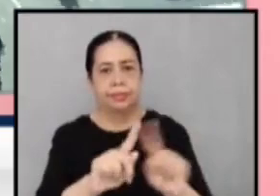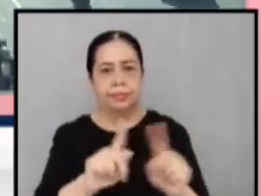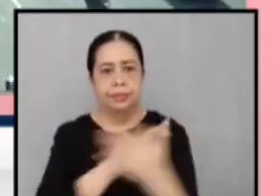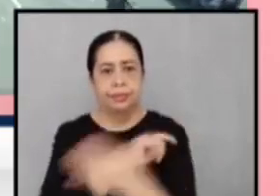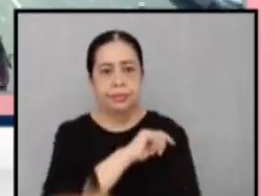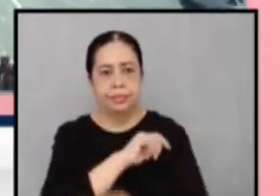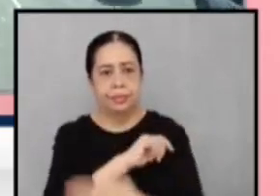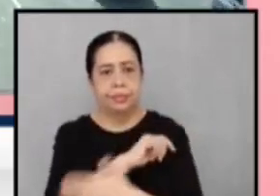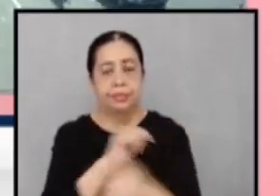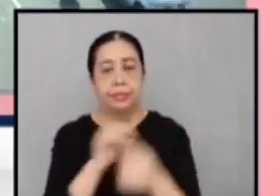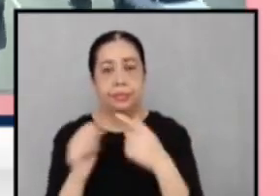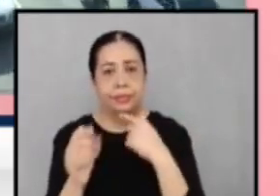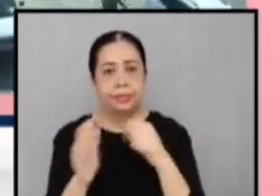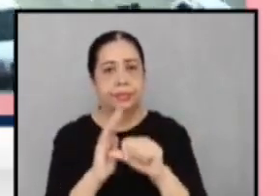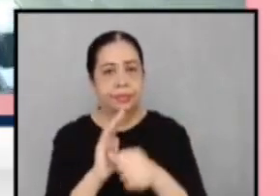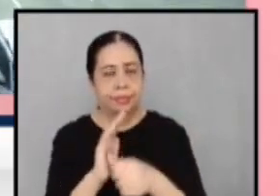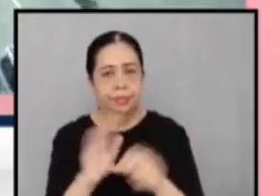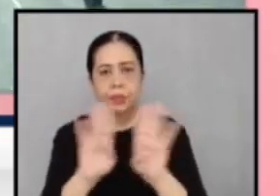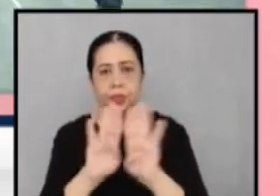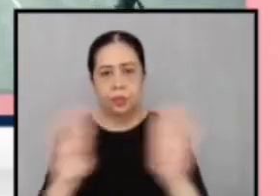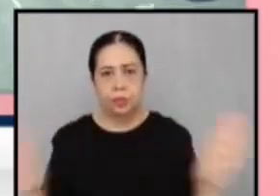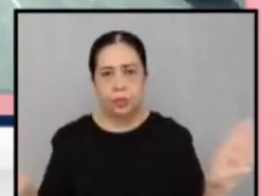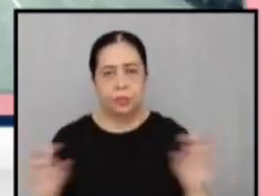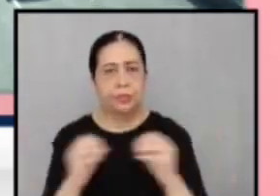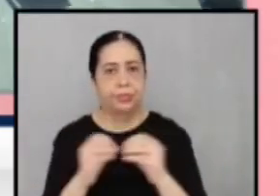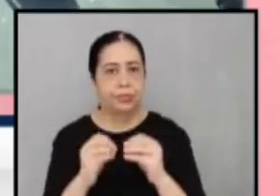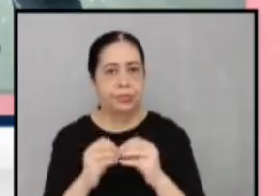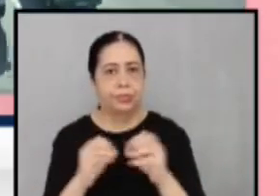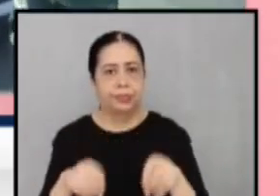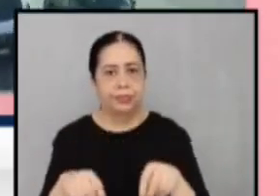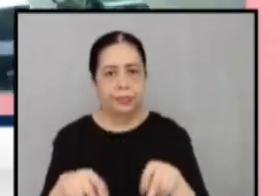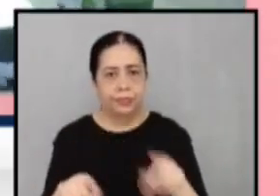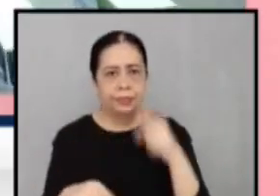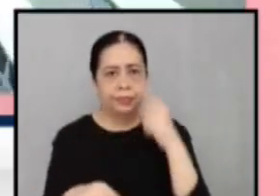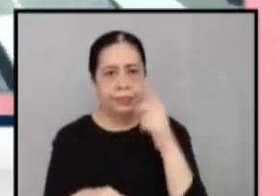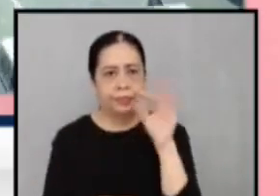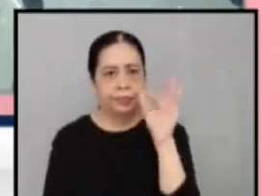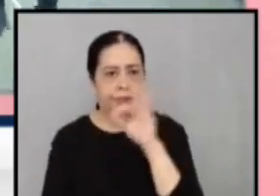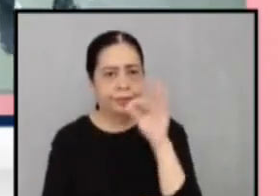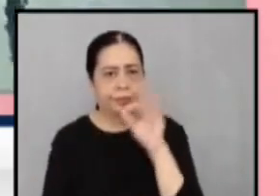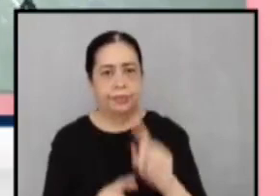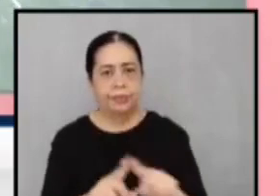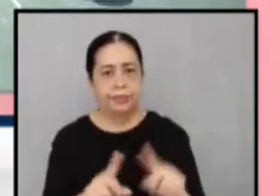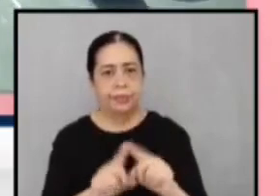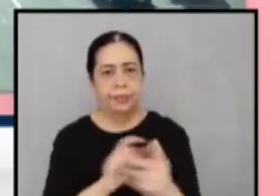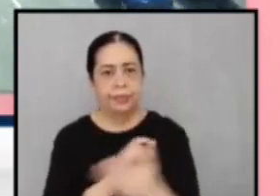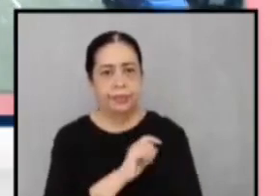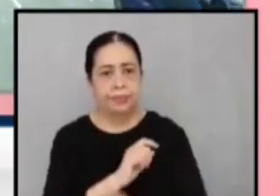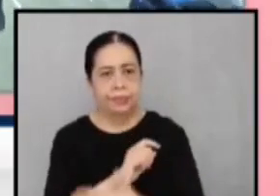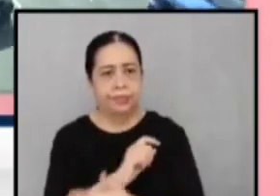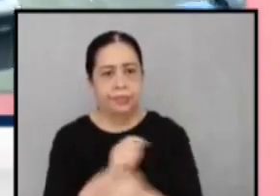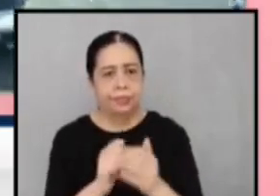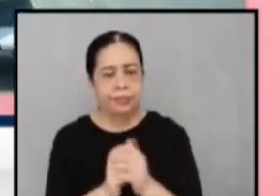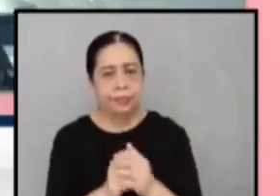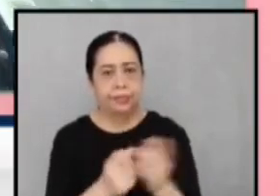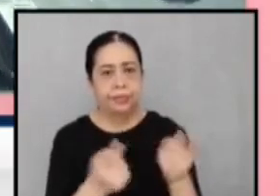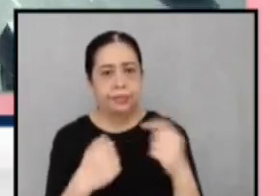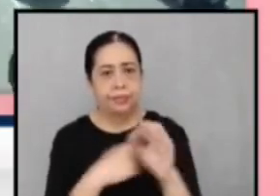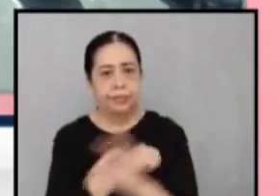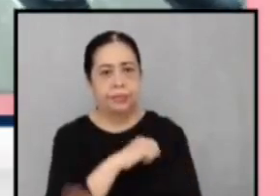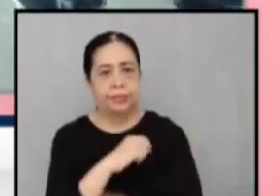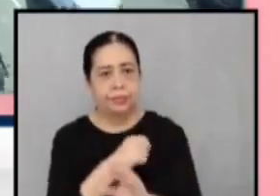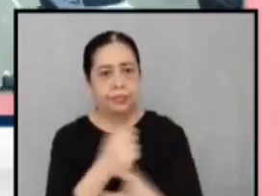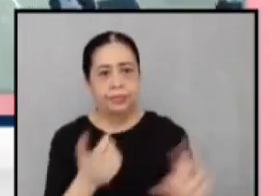niya, nagbubukas ito ng maraming oportunidad para sa mga Pilipino sa ibang bansa at sa pagpasok pa ng foreign investments